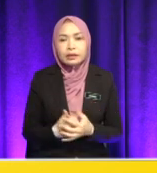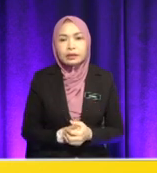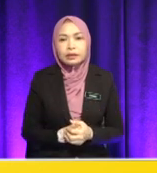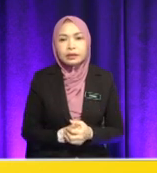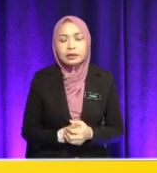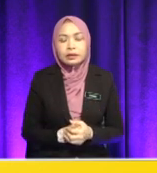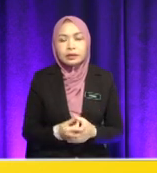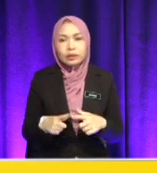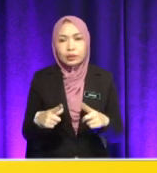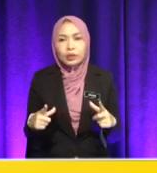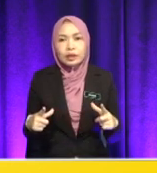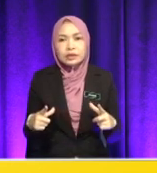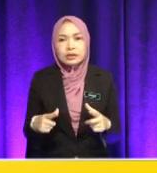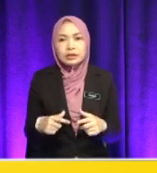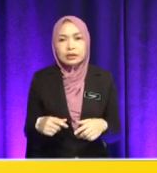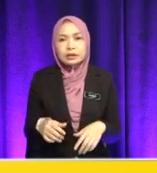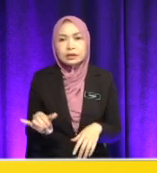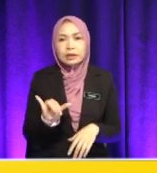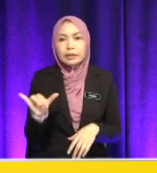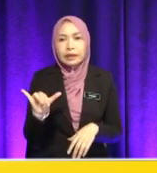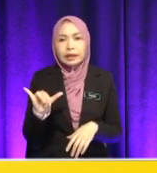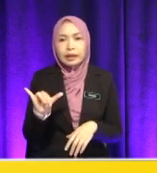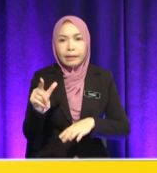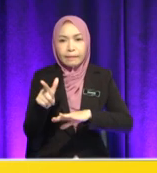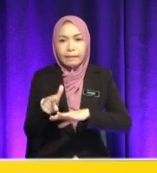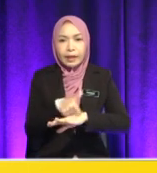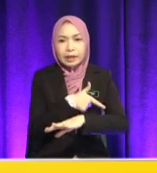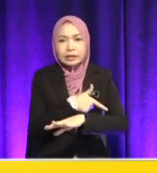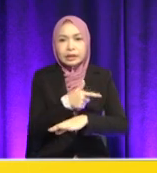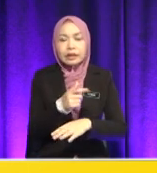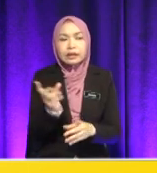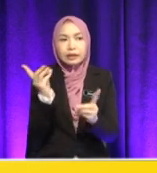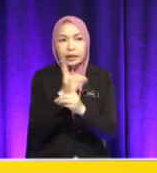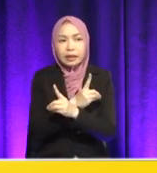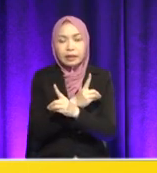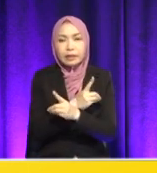luas adalah panjang darat bebas panjang 9v